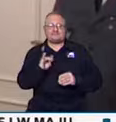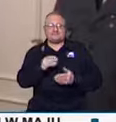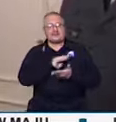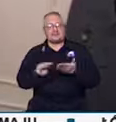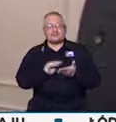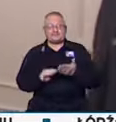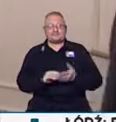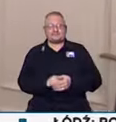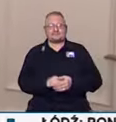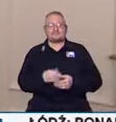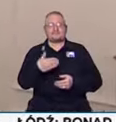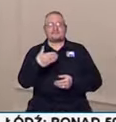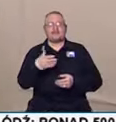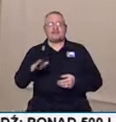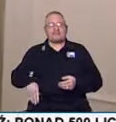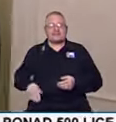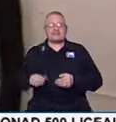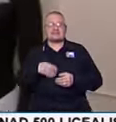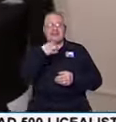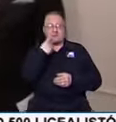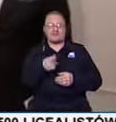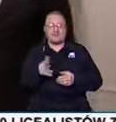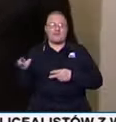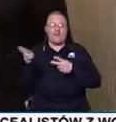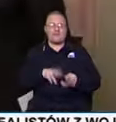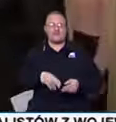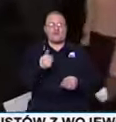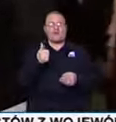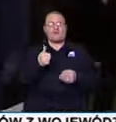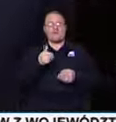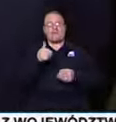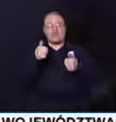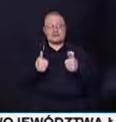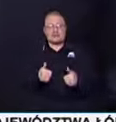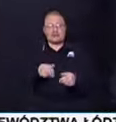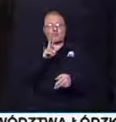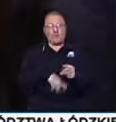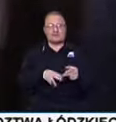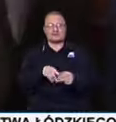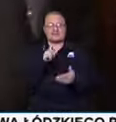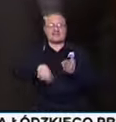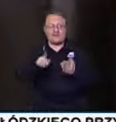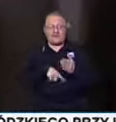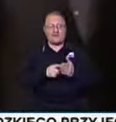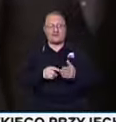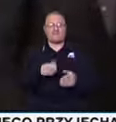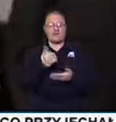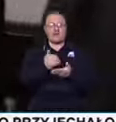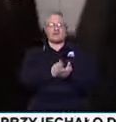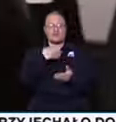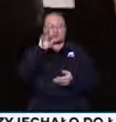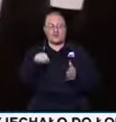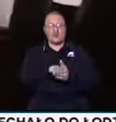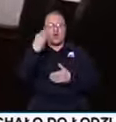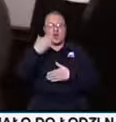przepisów. Mariusz Błaszczak po raz kolejny zapowiedział powrót posterunków zlikwidowanych za czasów koalicji PO-PSL. W województwie łódzkim do